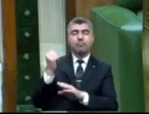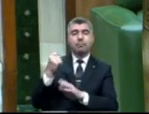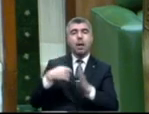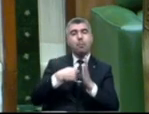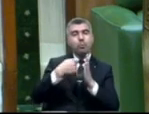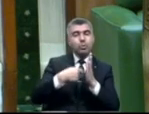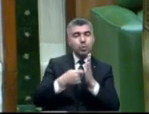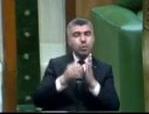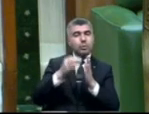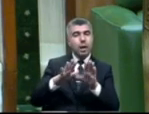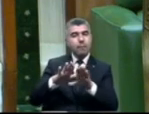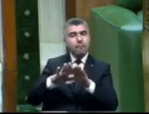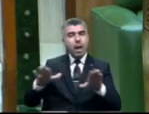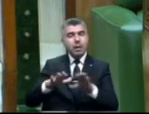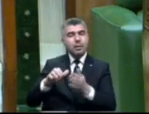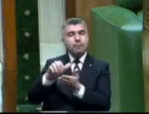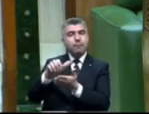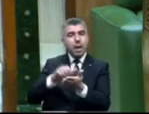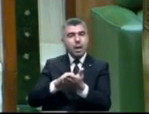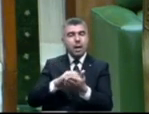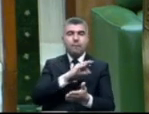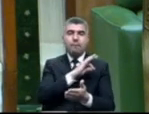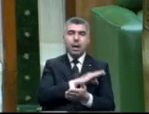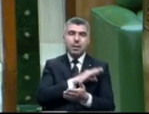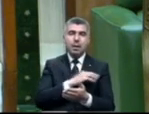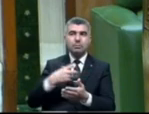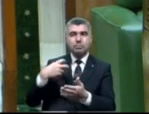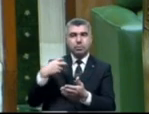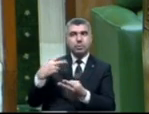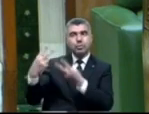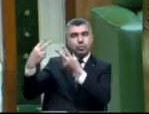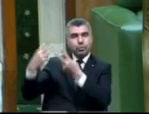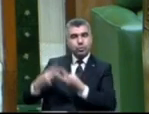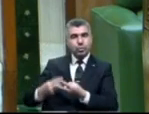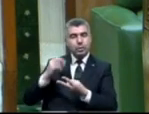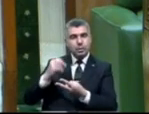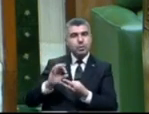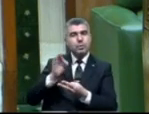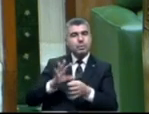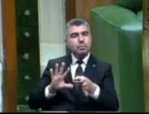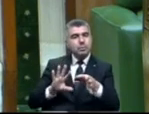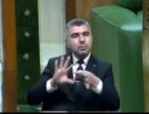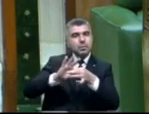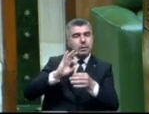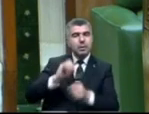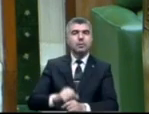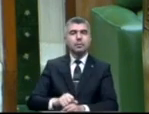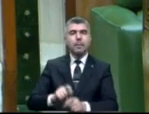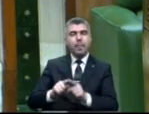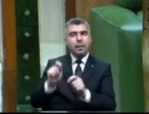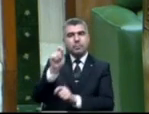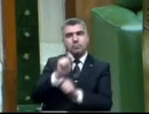المشروع للأراضي الفلاحية لفائدة المستثمرين الذين يلتزمون في إطار تعاقدي مع الدولة،